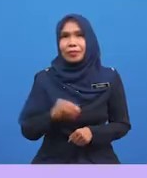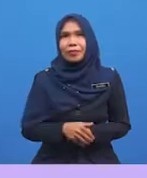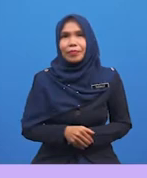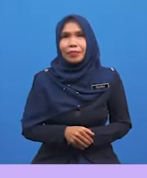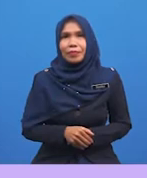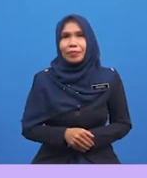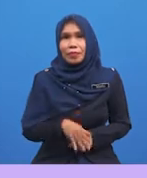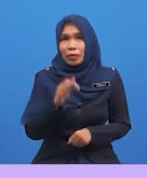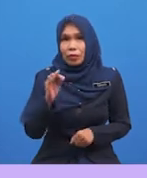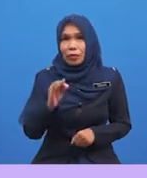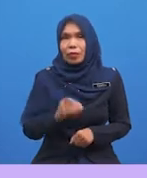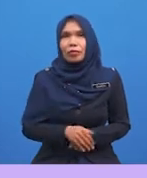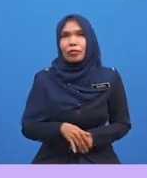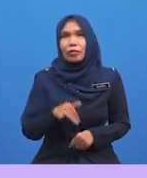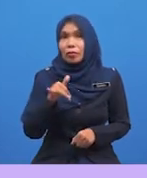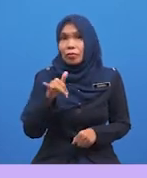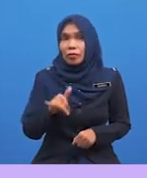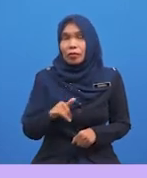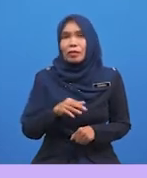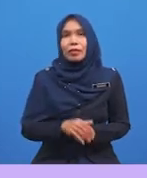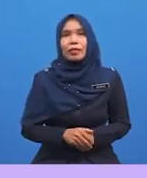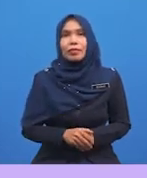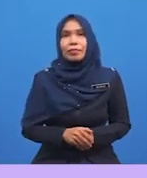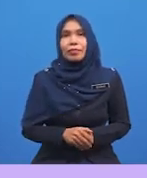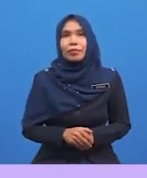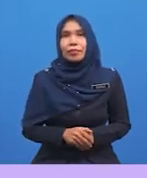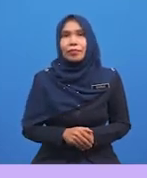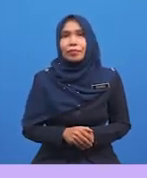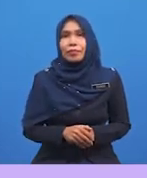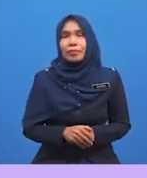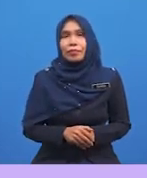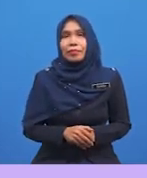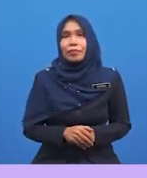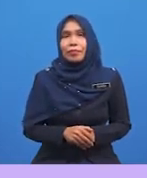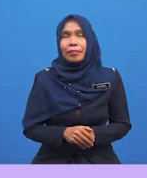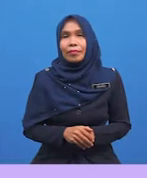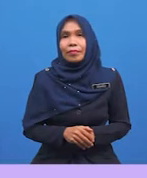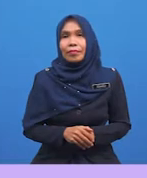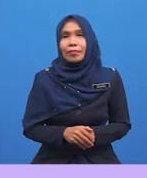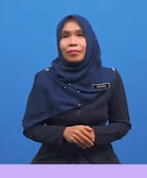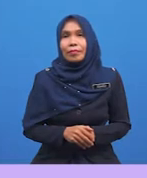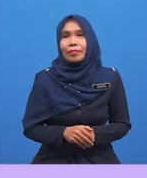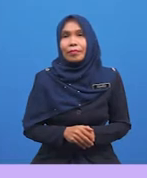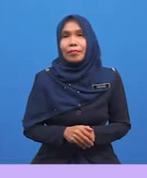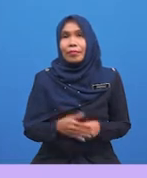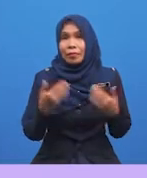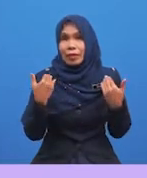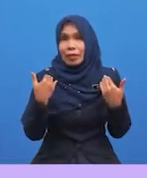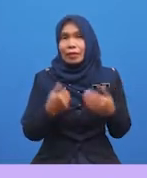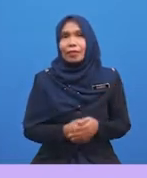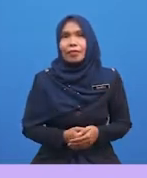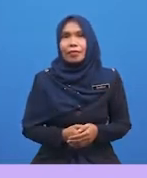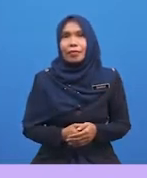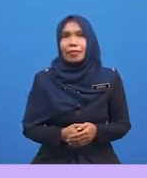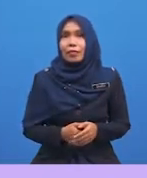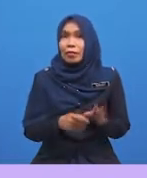murid-murid. Faktor-faktor yang mempengaruhi taburan penduduk terbahagi kepada empat, iaitu